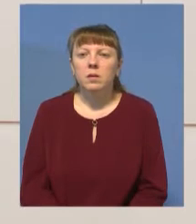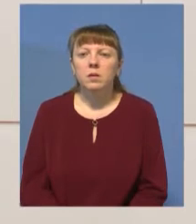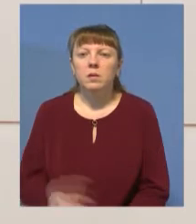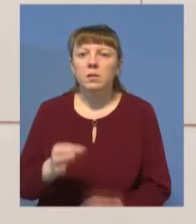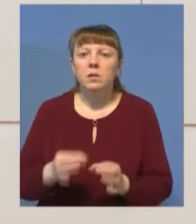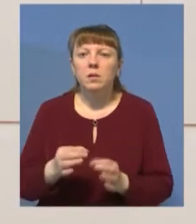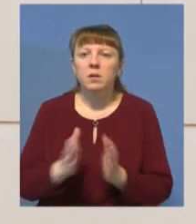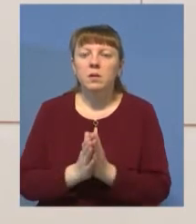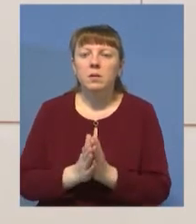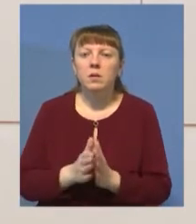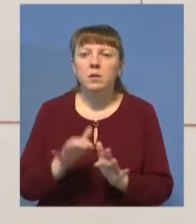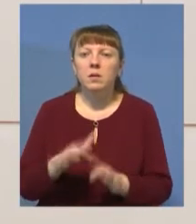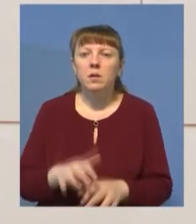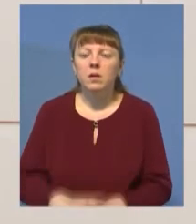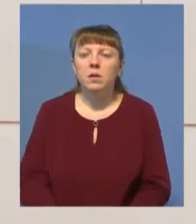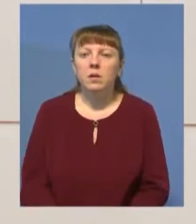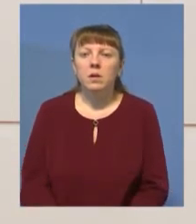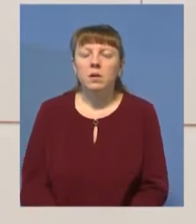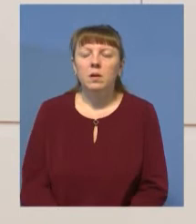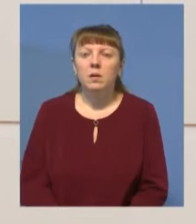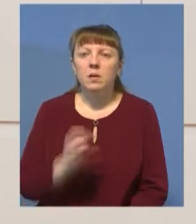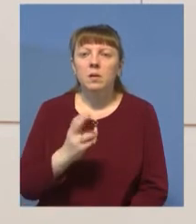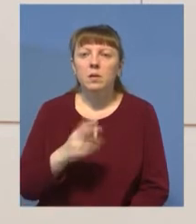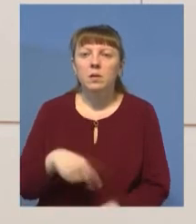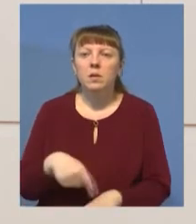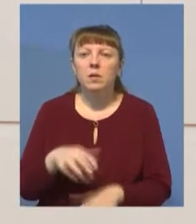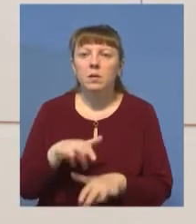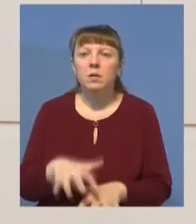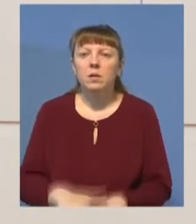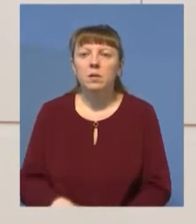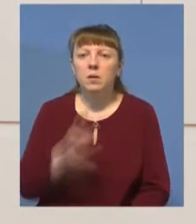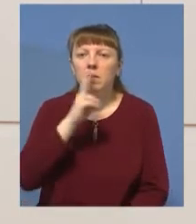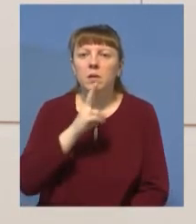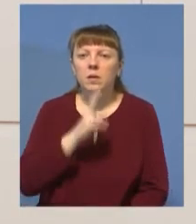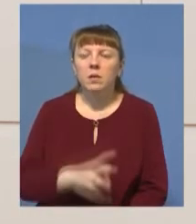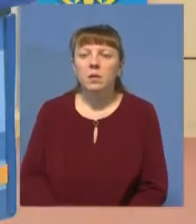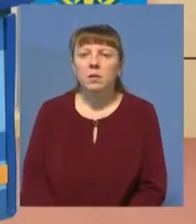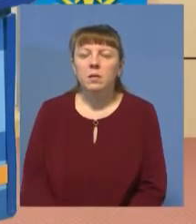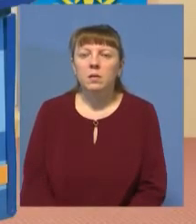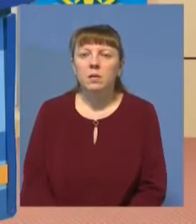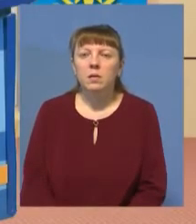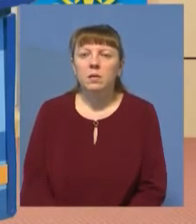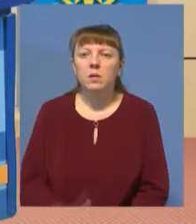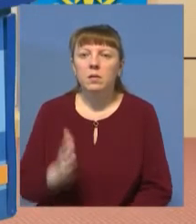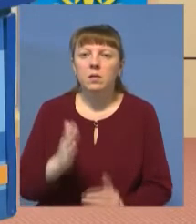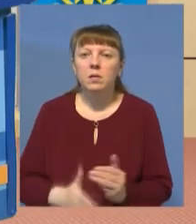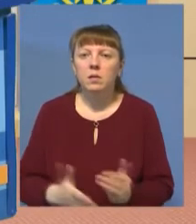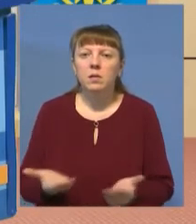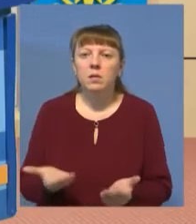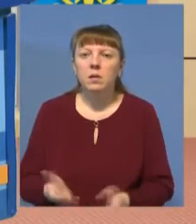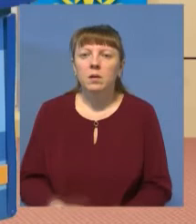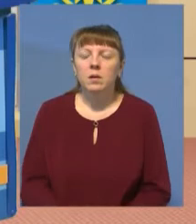судом назначается дело по существу и срок рассмотрения данного дела 2 месяца, по окончанию которого